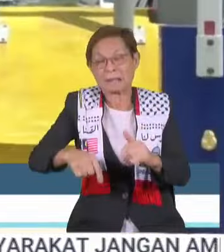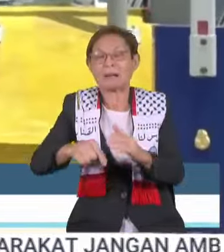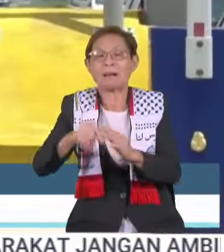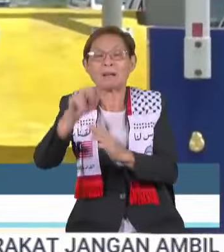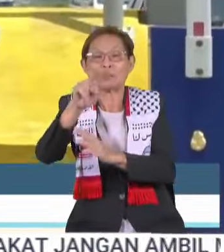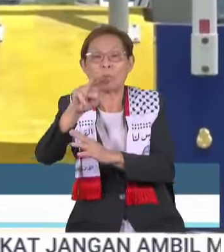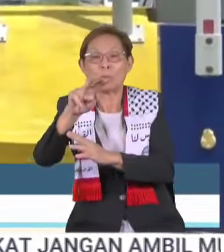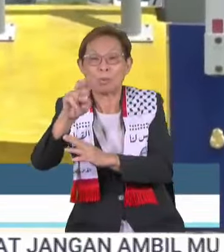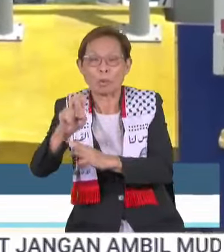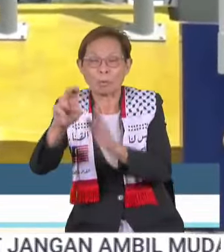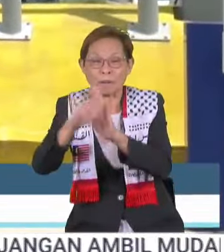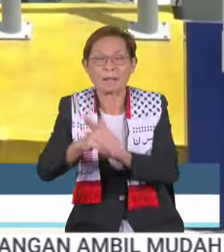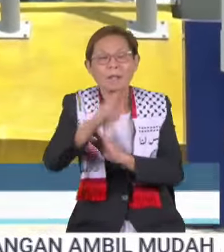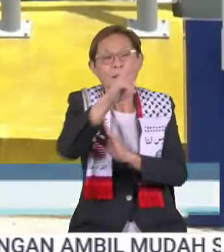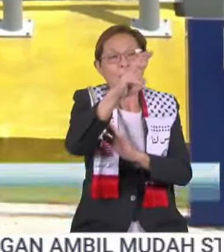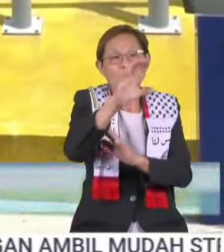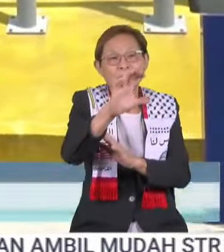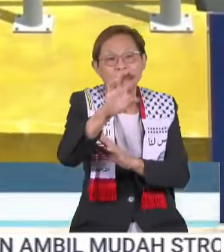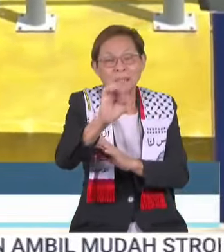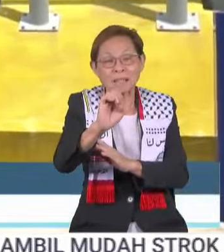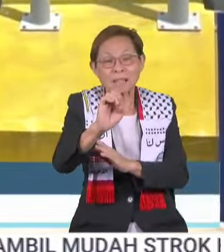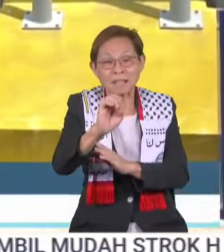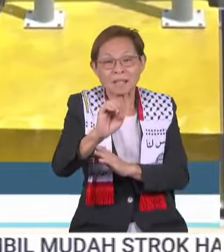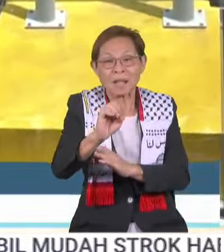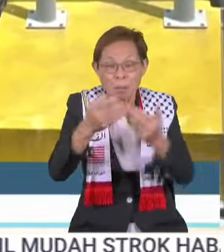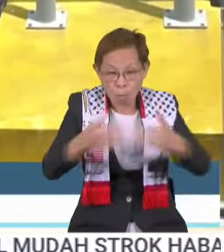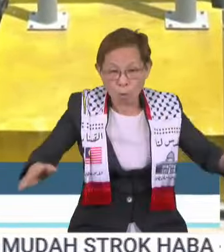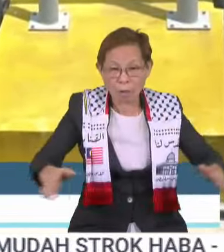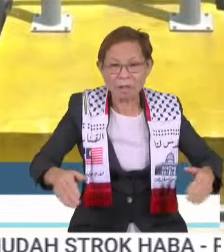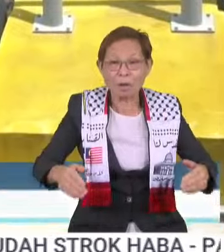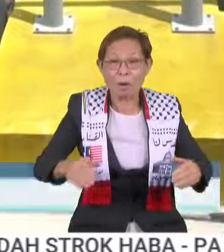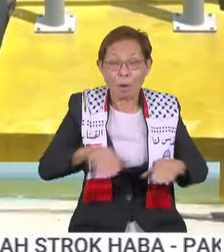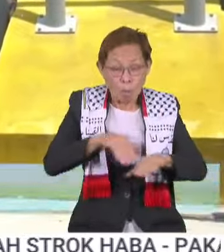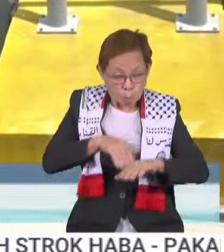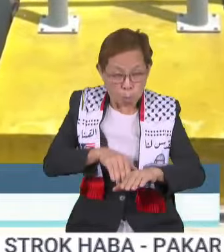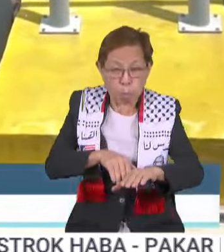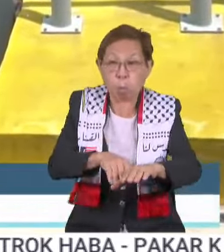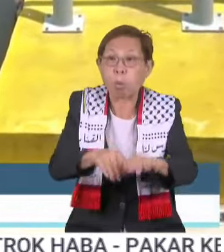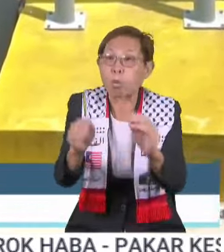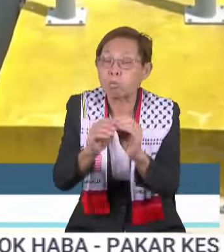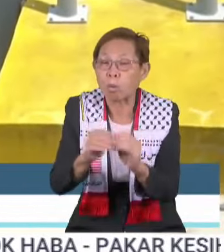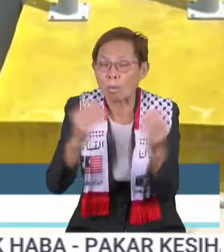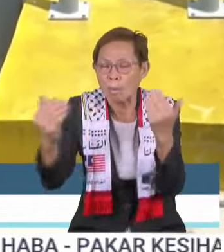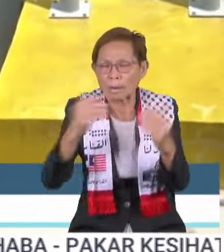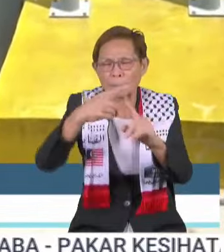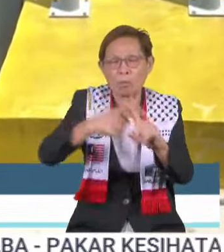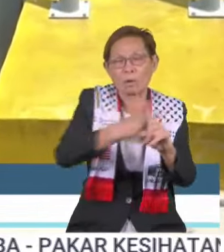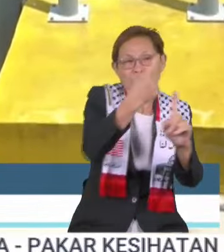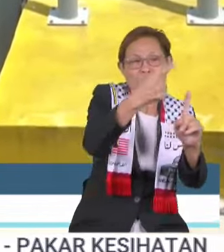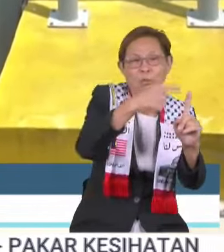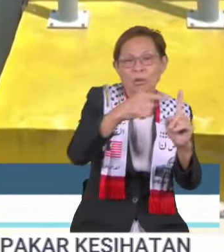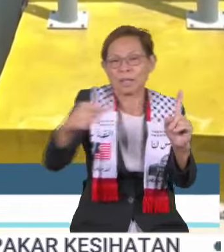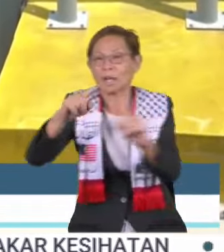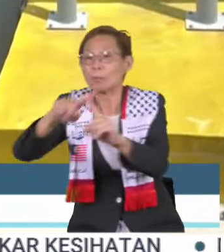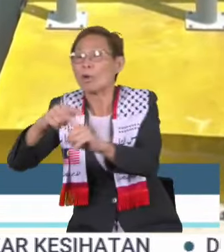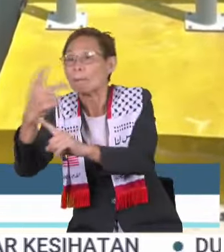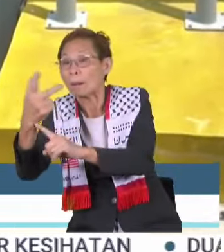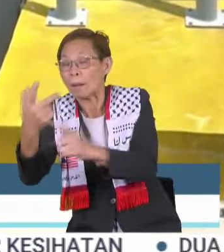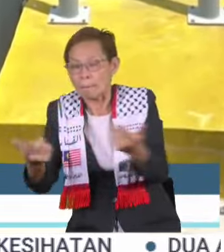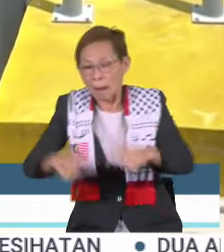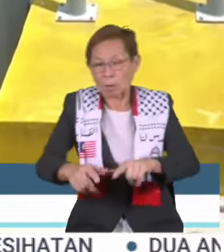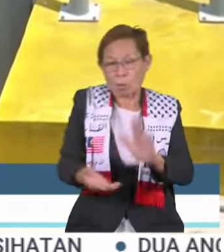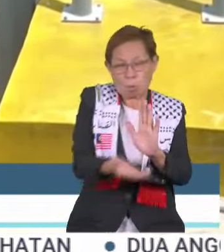Selepas kesemua jajaran WCE dibuka, berlaku peningkatan aliran trafik yang menggalakkan. Jika dibandingkan antara bulan Januari hingga ke Mac,